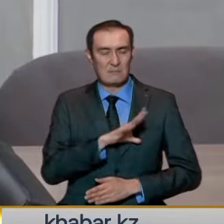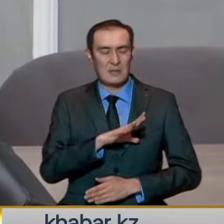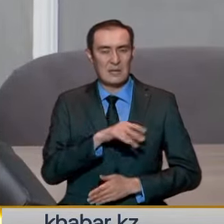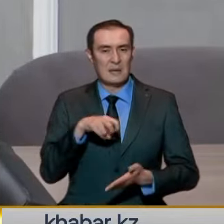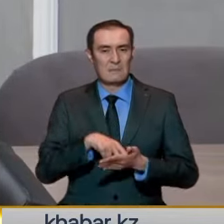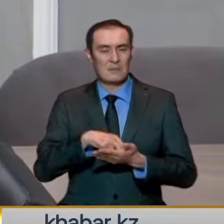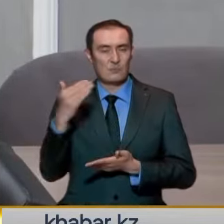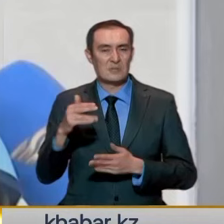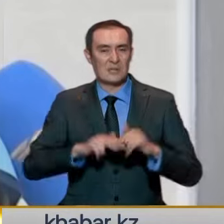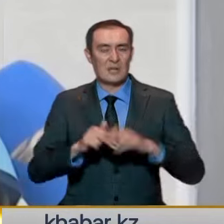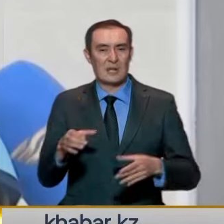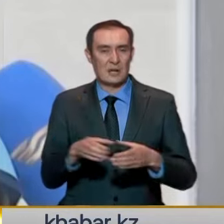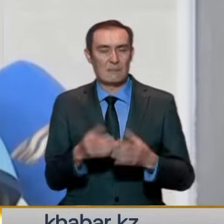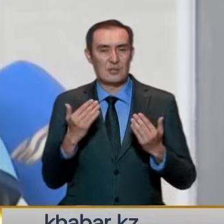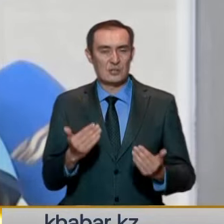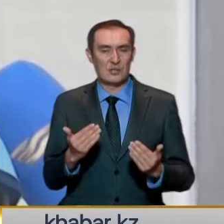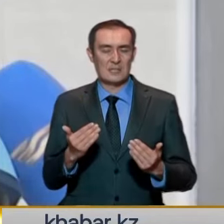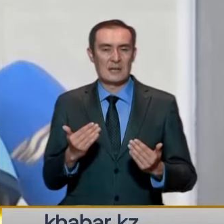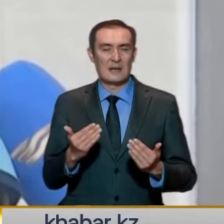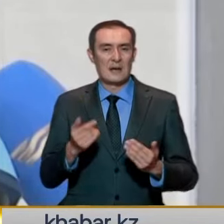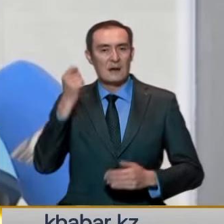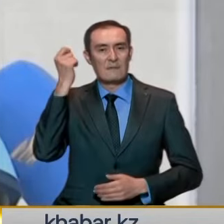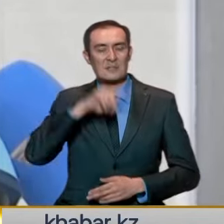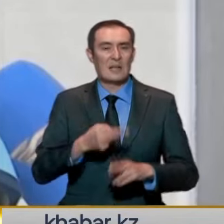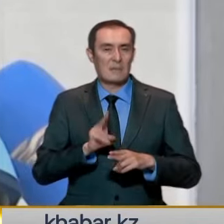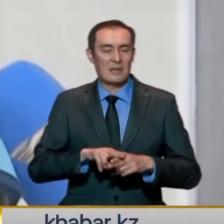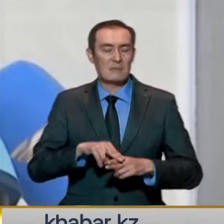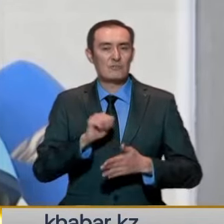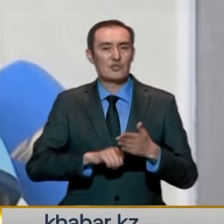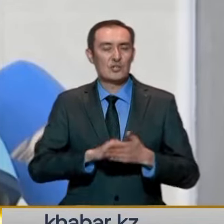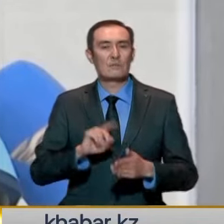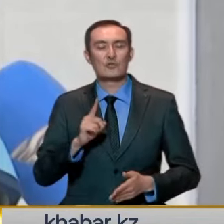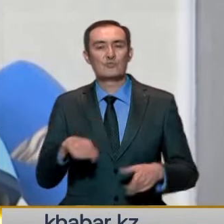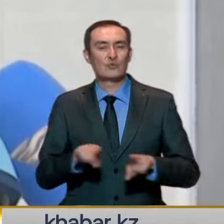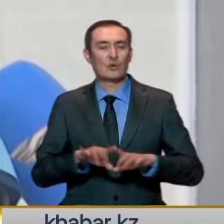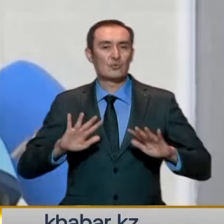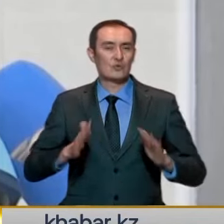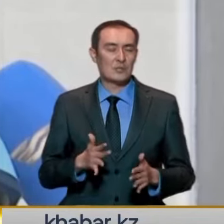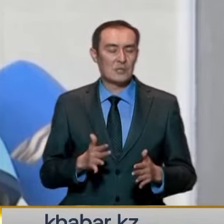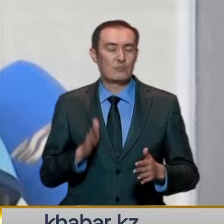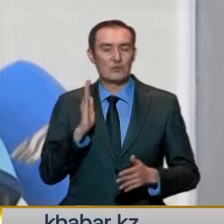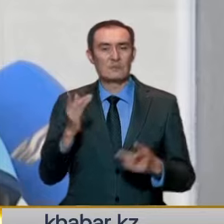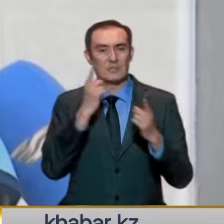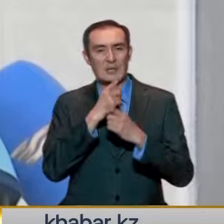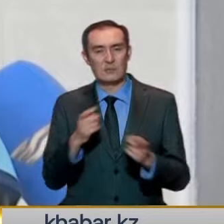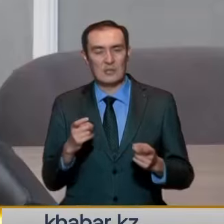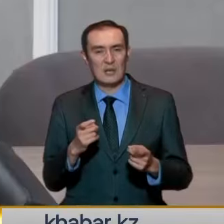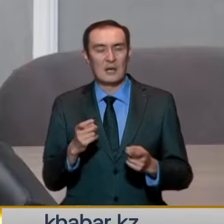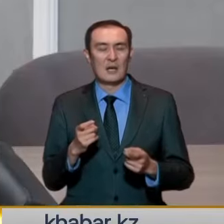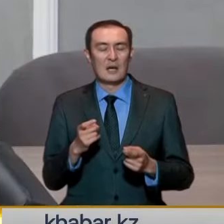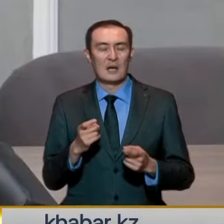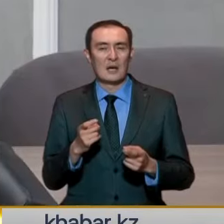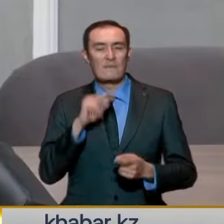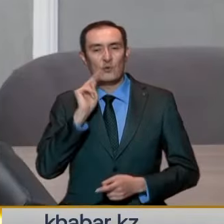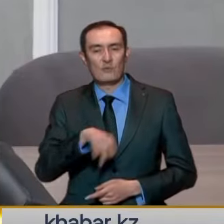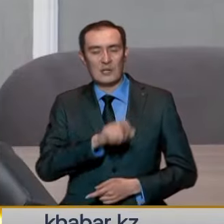письмо от подрядчика. Мы сейчас выясняем эти обстоятельства, почему так произошло, и дополнительно сообщим, как только выясним сами. Виновные